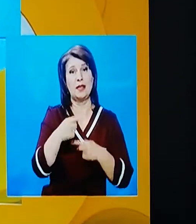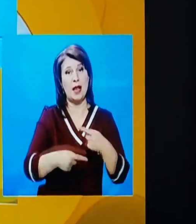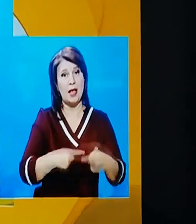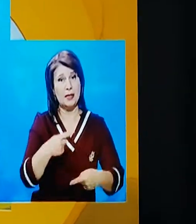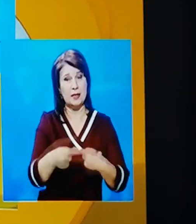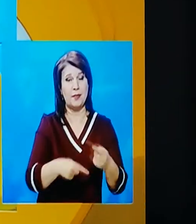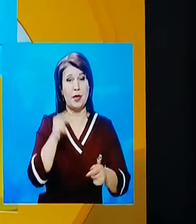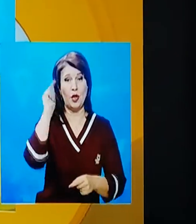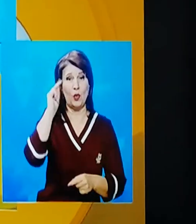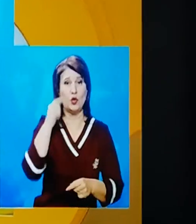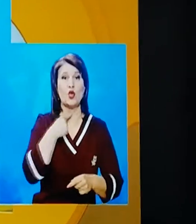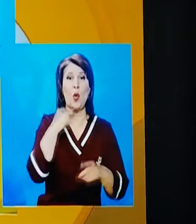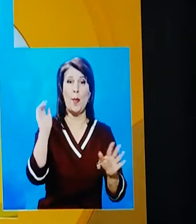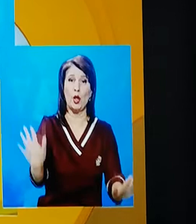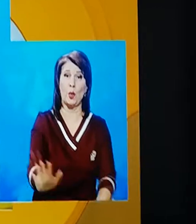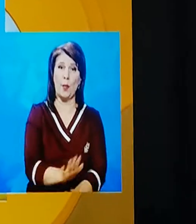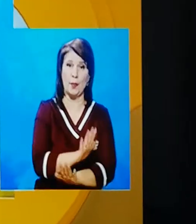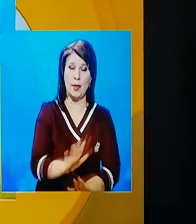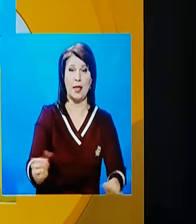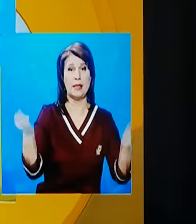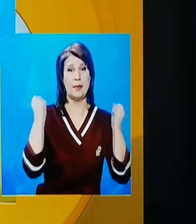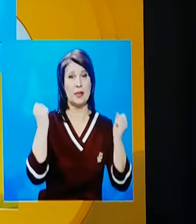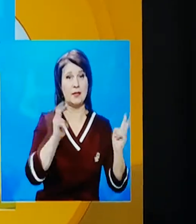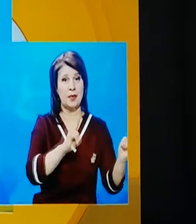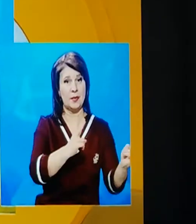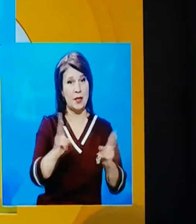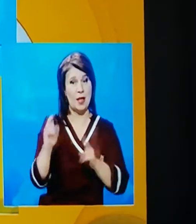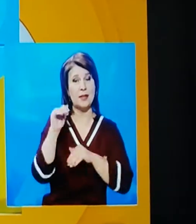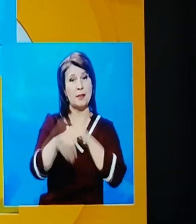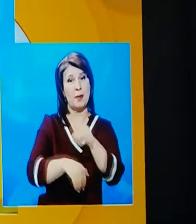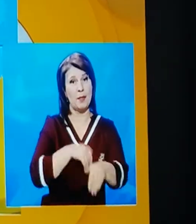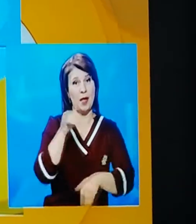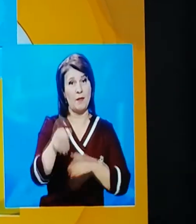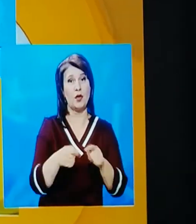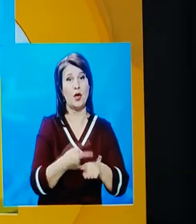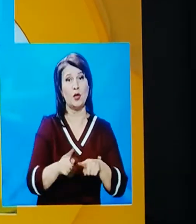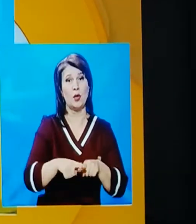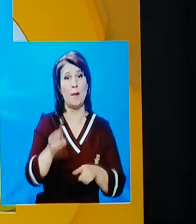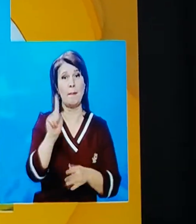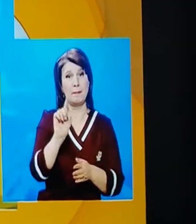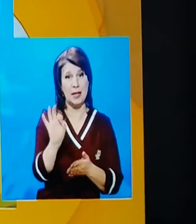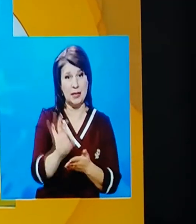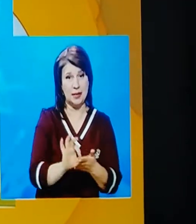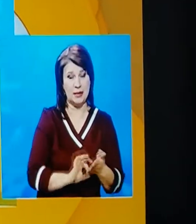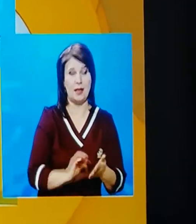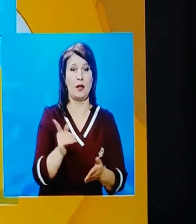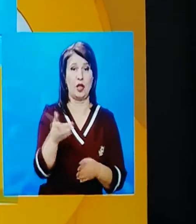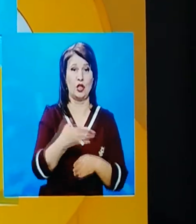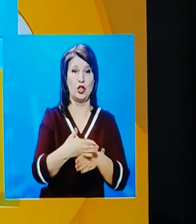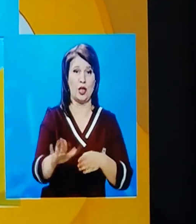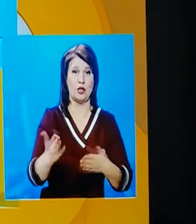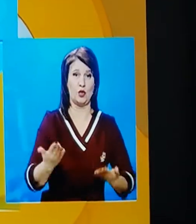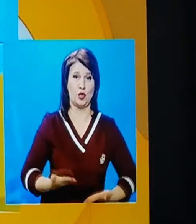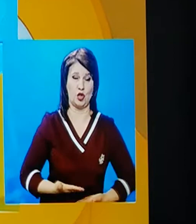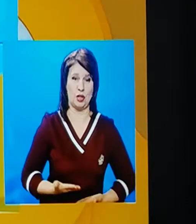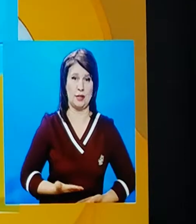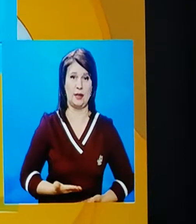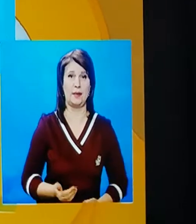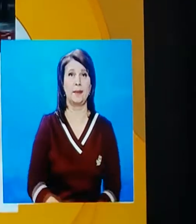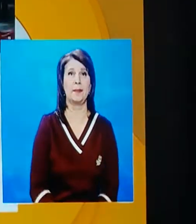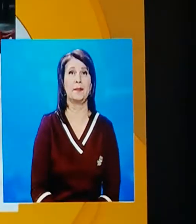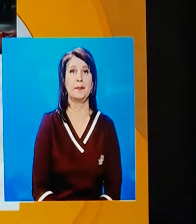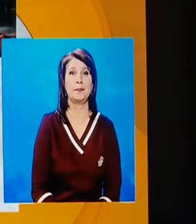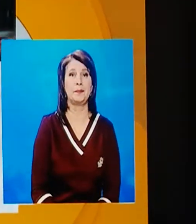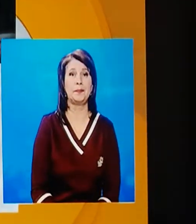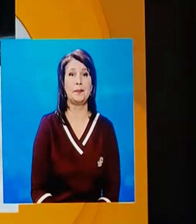они учатся оперному пению, спортивным танцам и плаванию, которые быстро стали неотъемлемой частью их жизни.